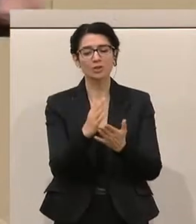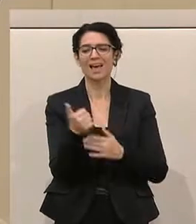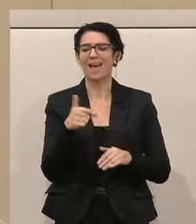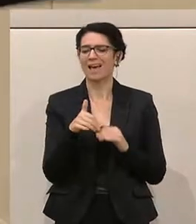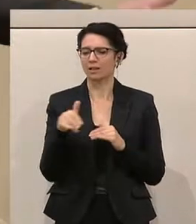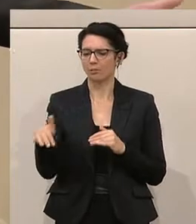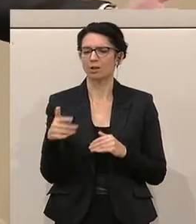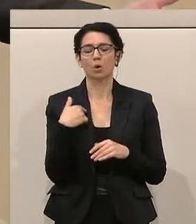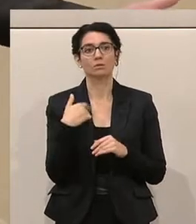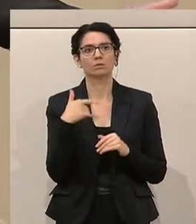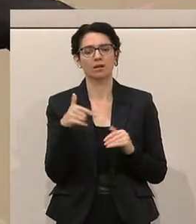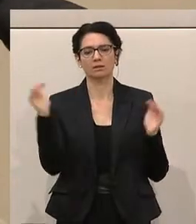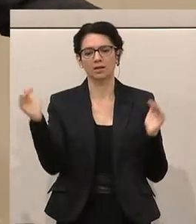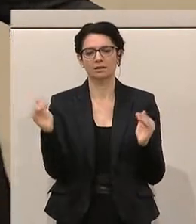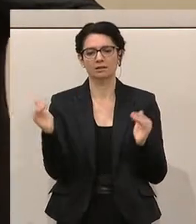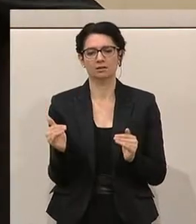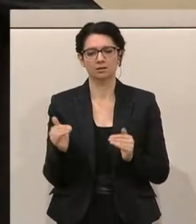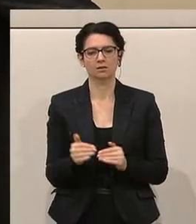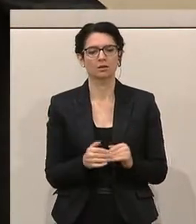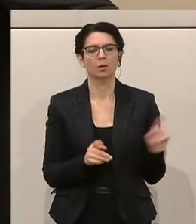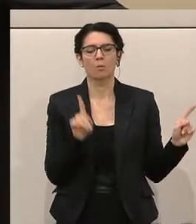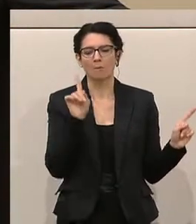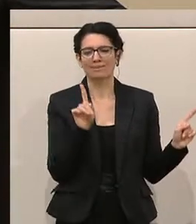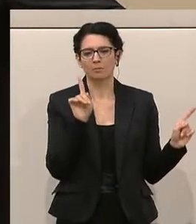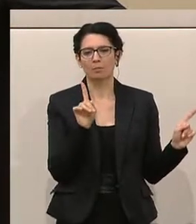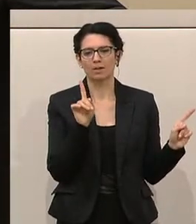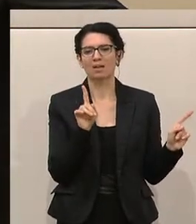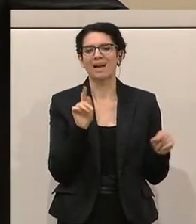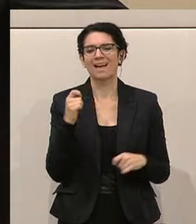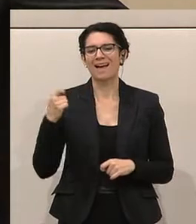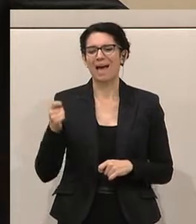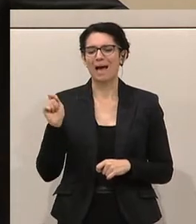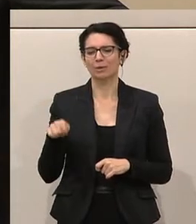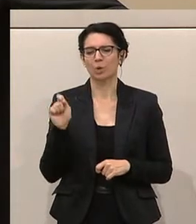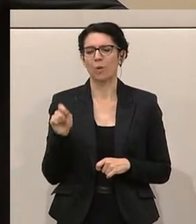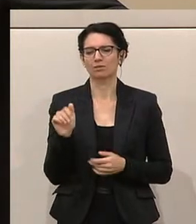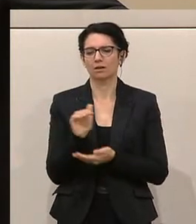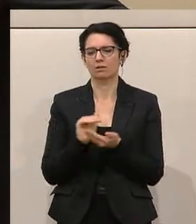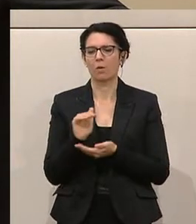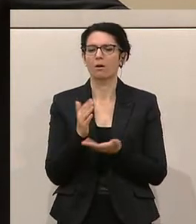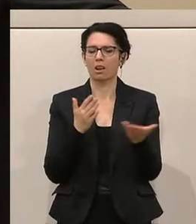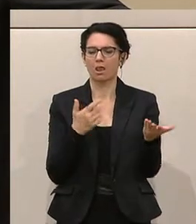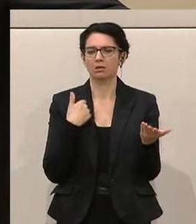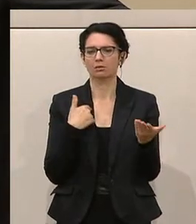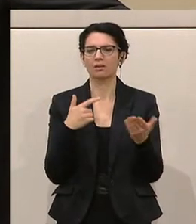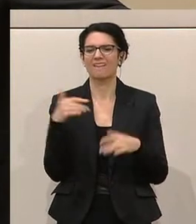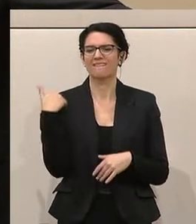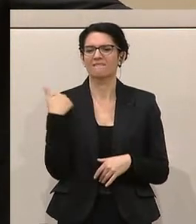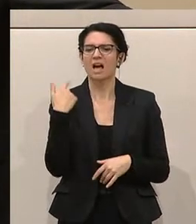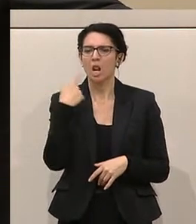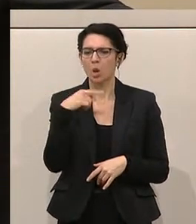1 Million, dann reicht das nicht, eine Grenze. Moment, Moment, Moment. Herr Abgeordneter Kogler, auch von Ihrer Bank aus ist der Vorwurf der